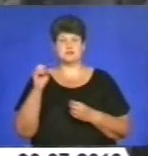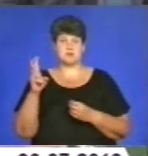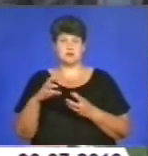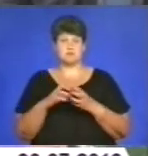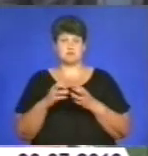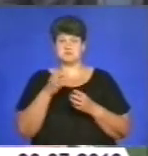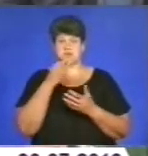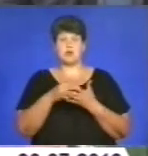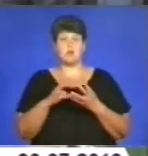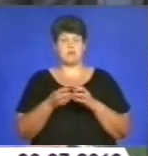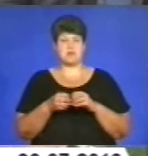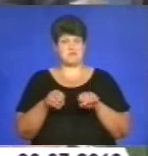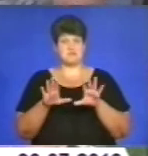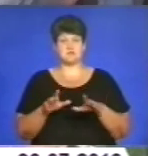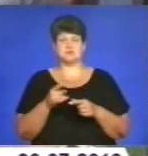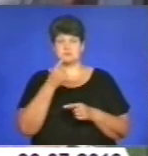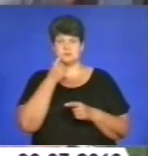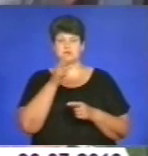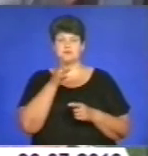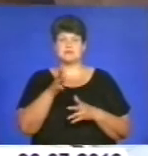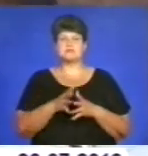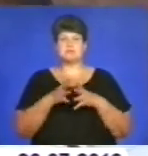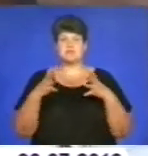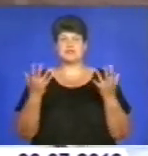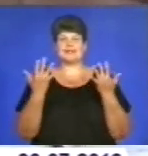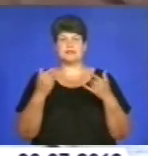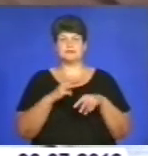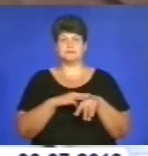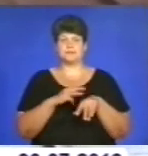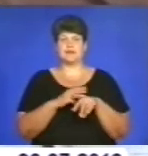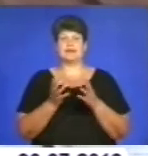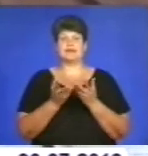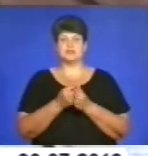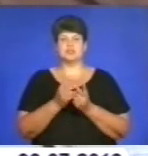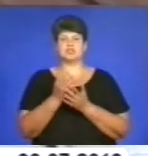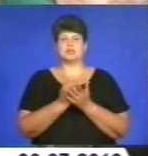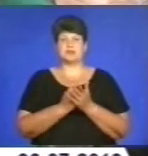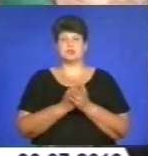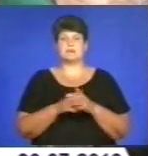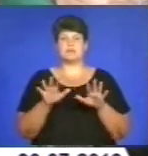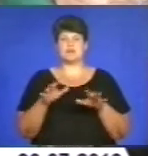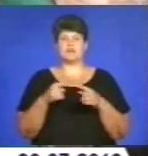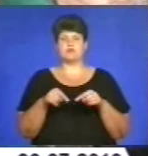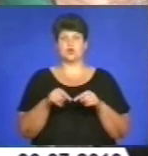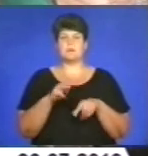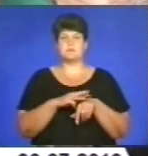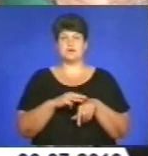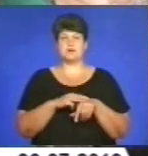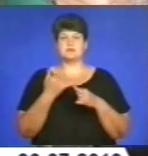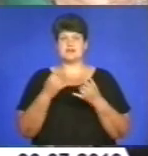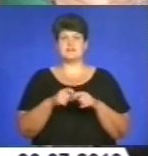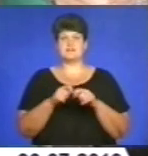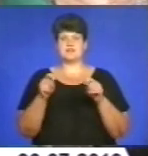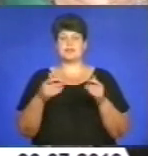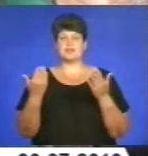буде вирішена найближчим часом. Збільшиться не лише кількість патрульних, а й чисельність штату місцевого відділення міліції. Адже на часі відкриття